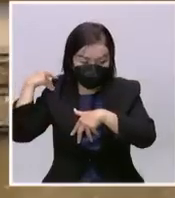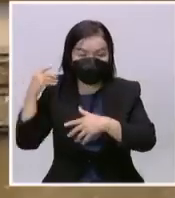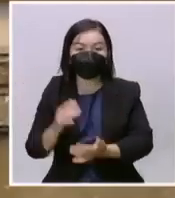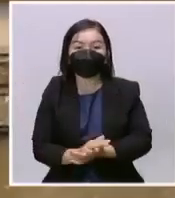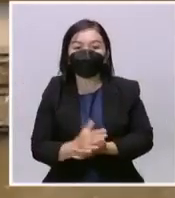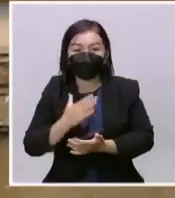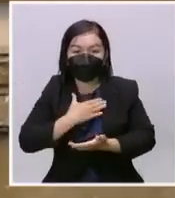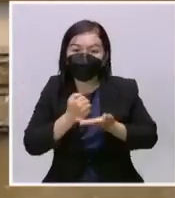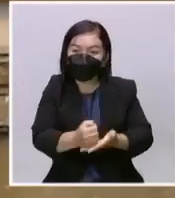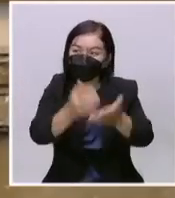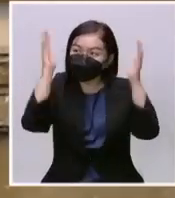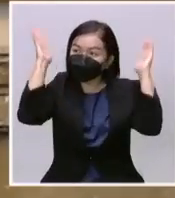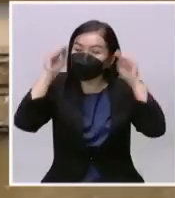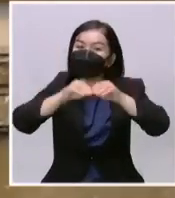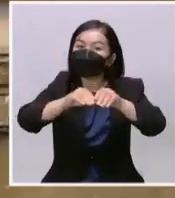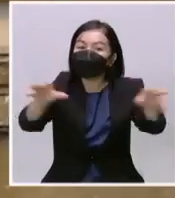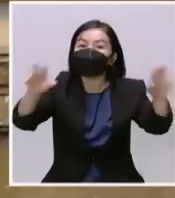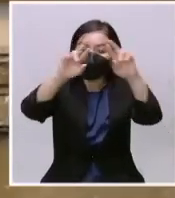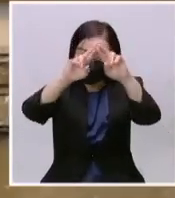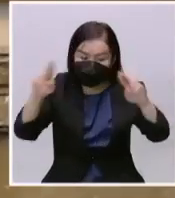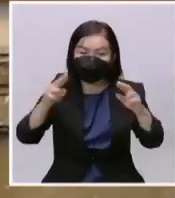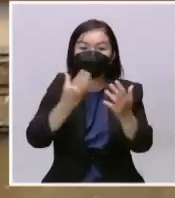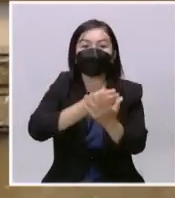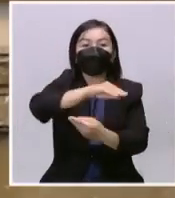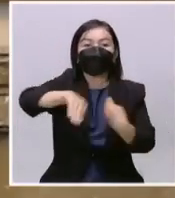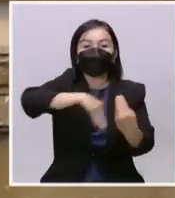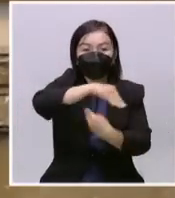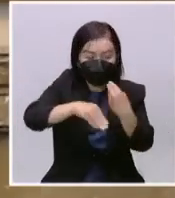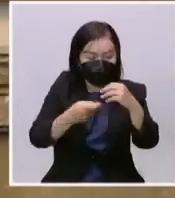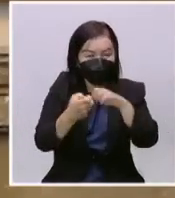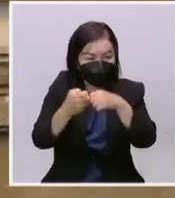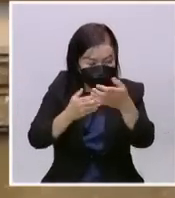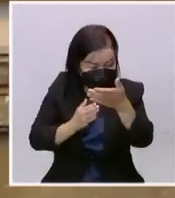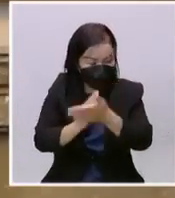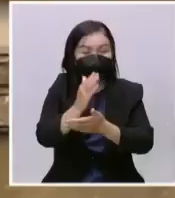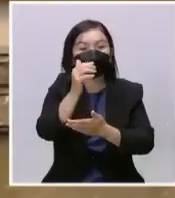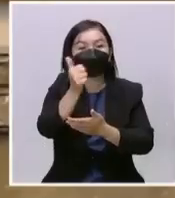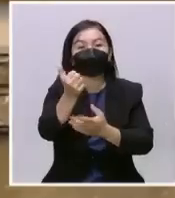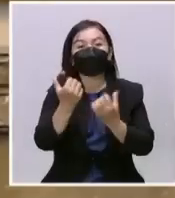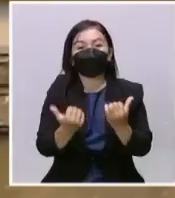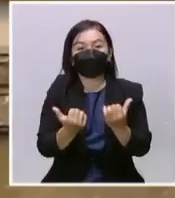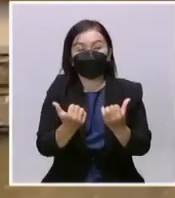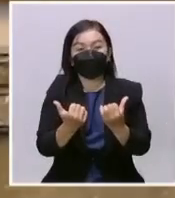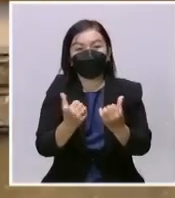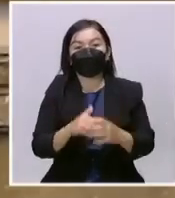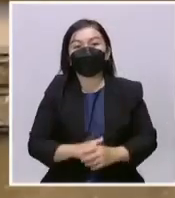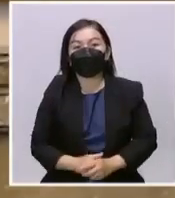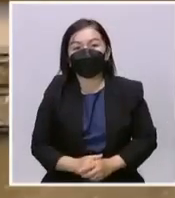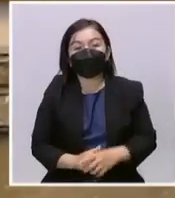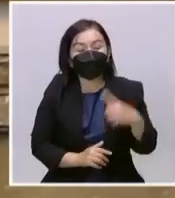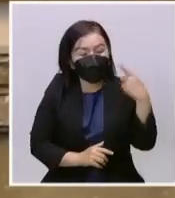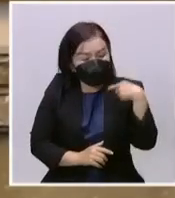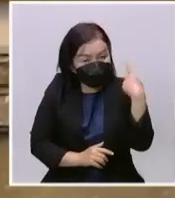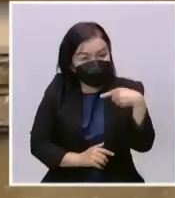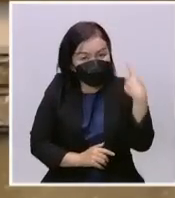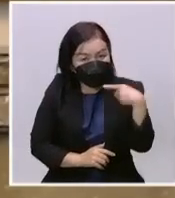ยเขาพอหมดช่วยเขาทำให้ในให้ผ่านพ้นวิกฤตไปได้นะครับมีใครที่จ